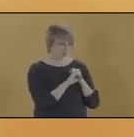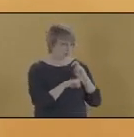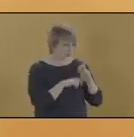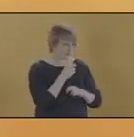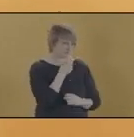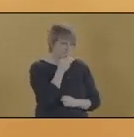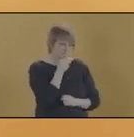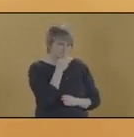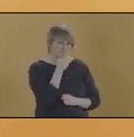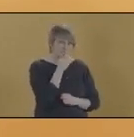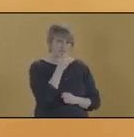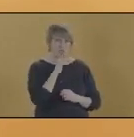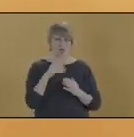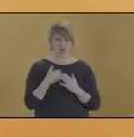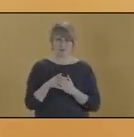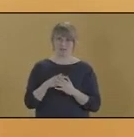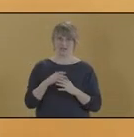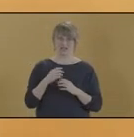geht ihr aktives